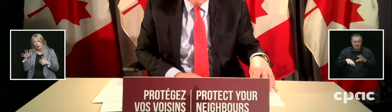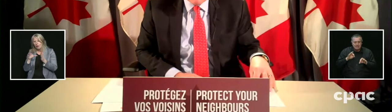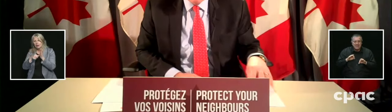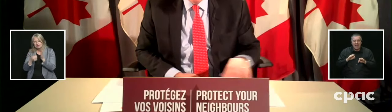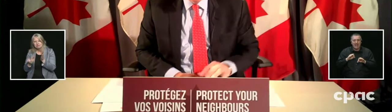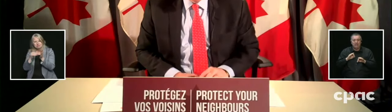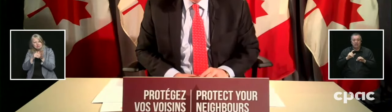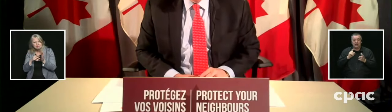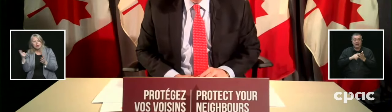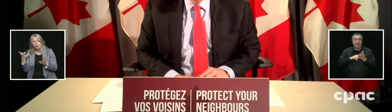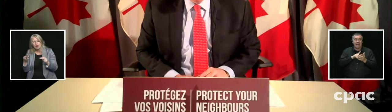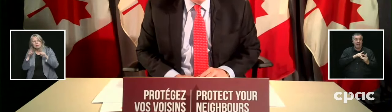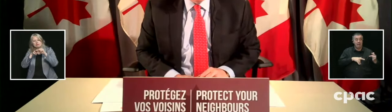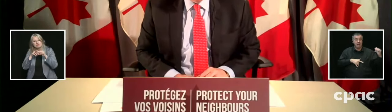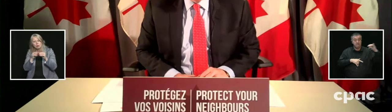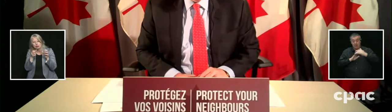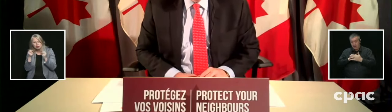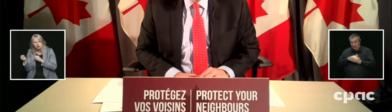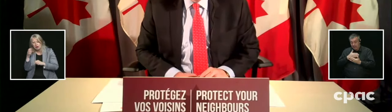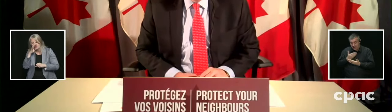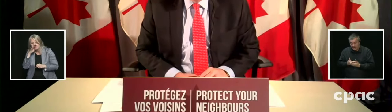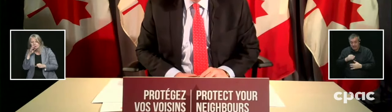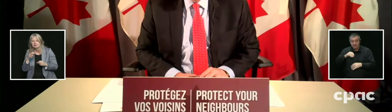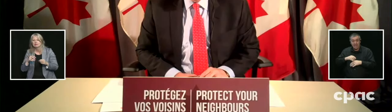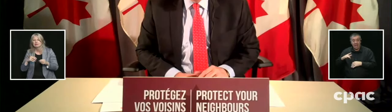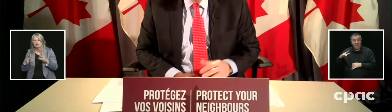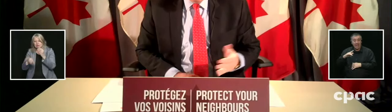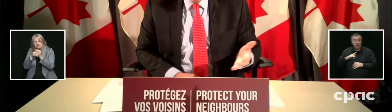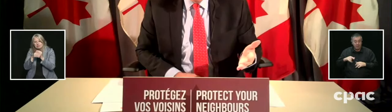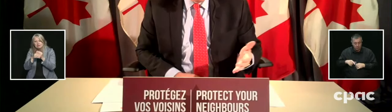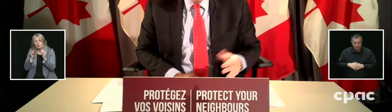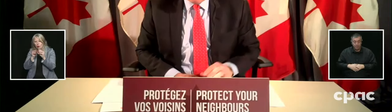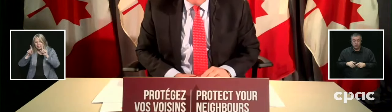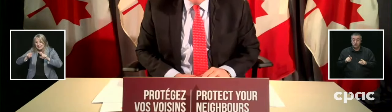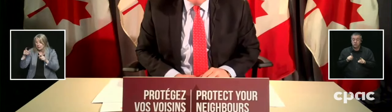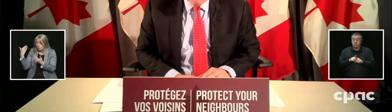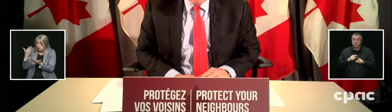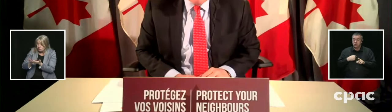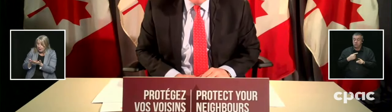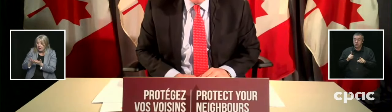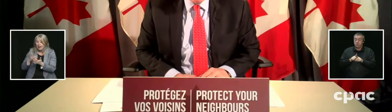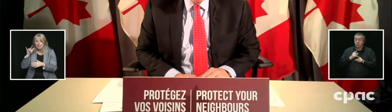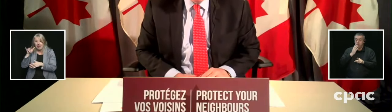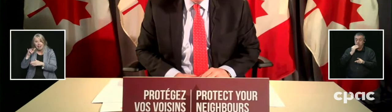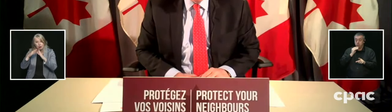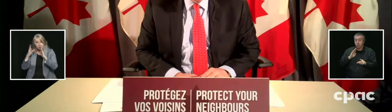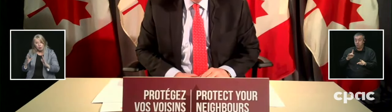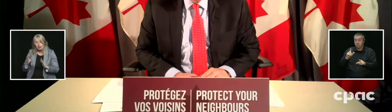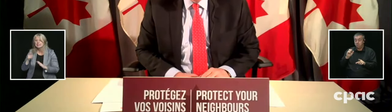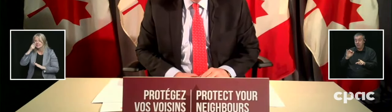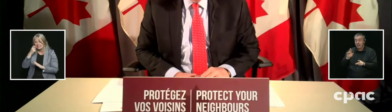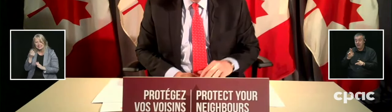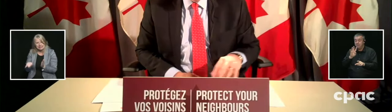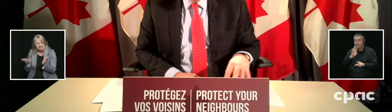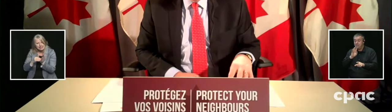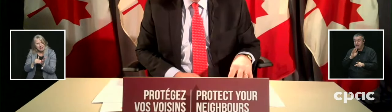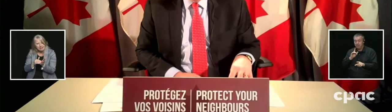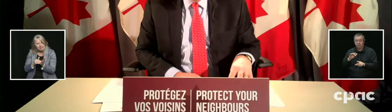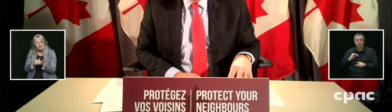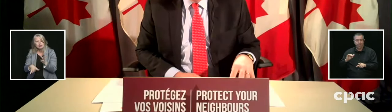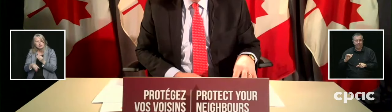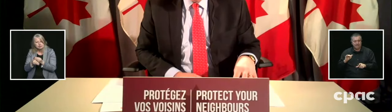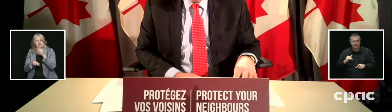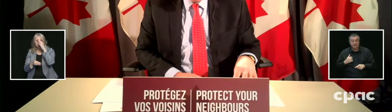à l'arrivée aux aéroports. Et je peux vous dire, comme Monsieur Blair a bien dit il y a quelques moments, nous